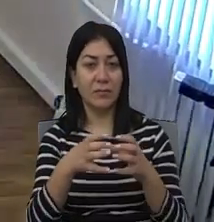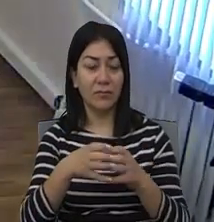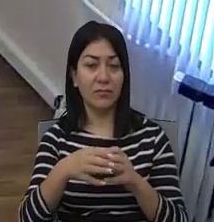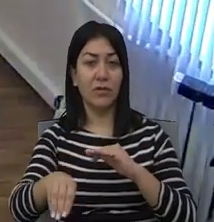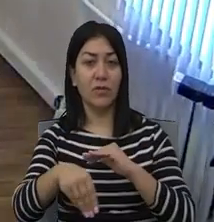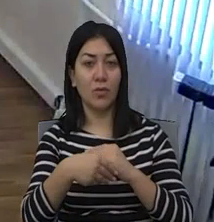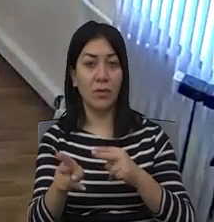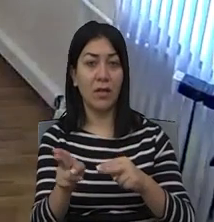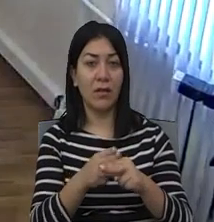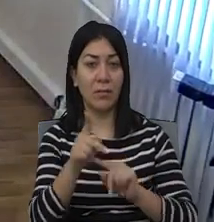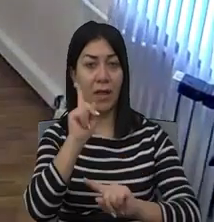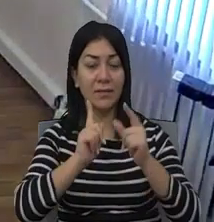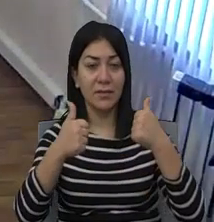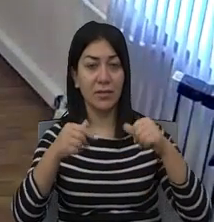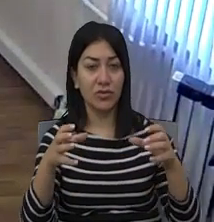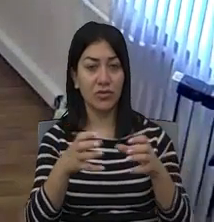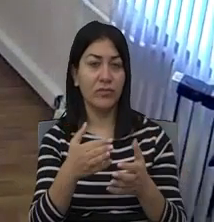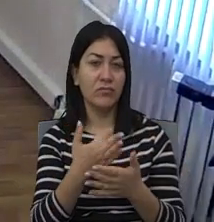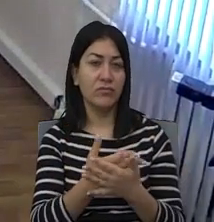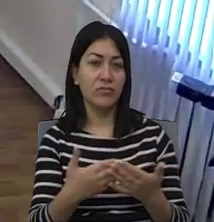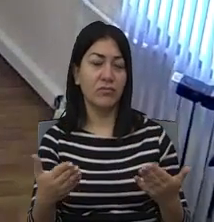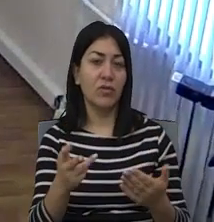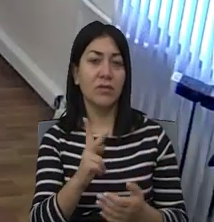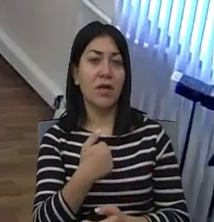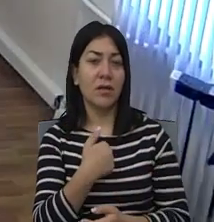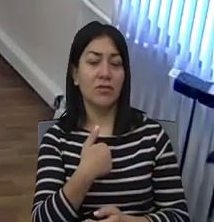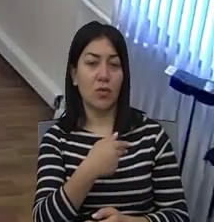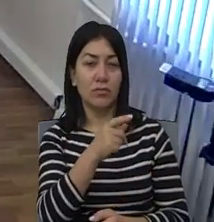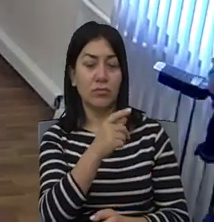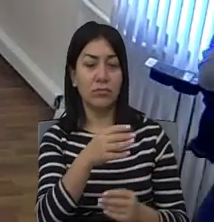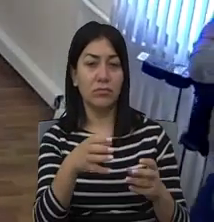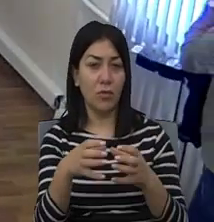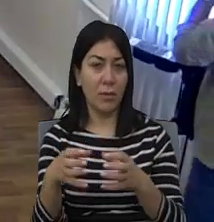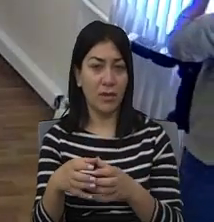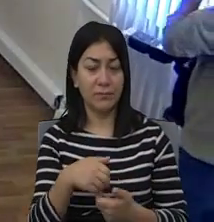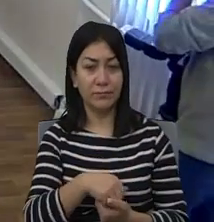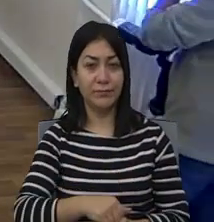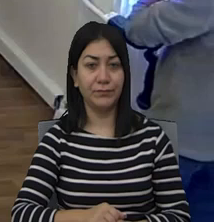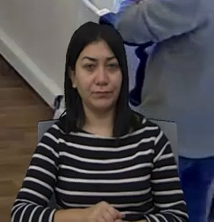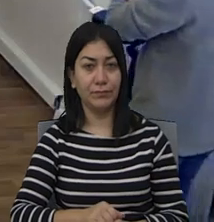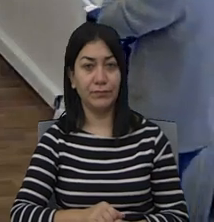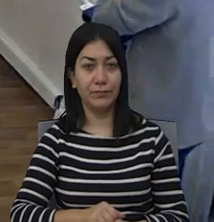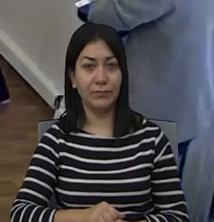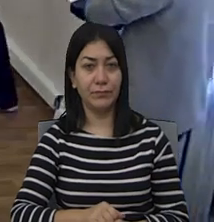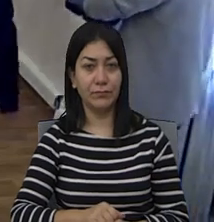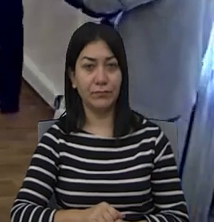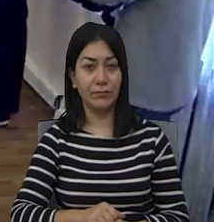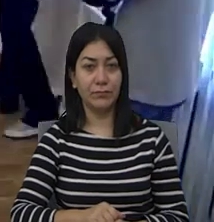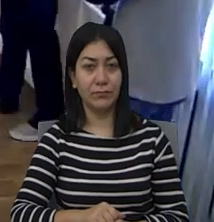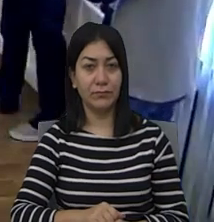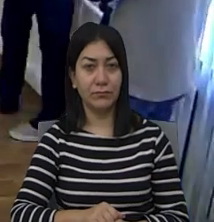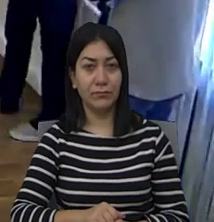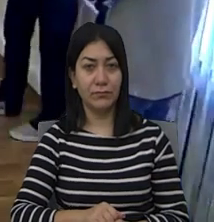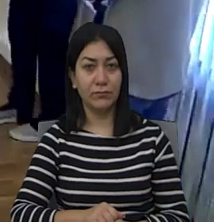կանխարգելման հանձնաժողովները, մնացած ուրեմն շահագրգիռ կողմերը. We are also intending to develop a citizen's guide to political